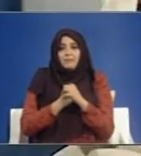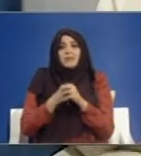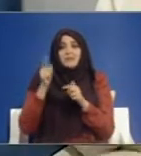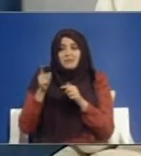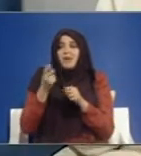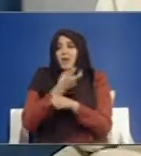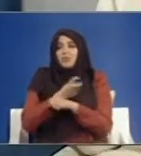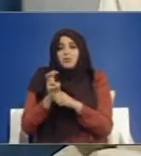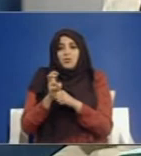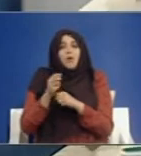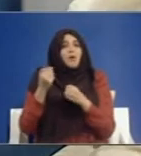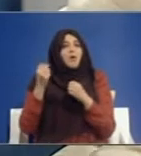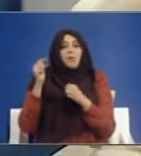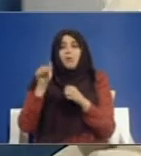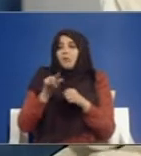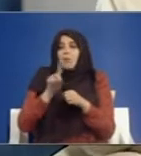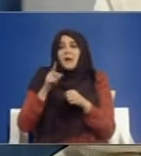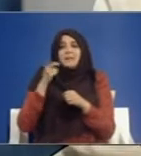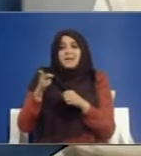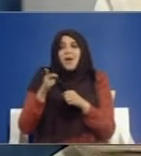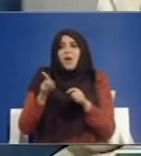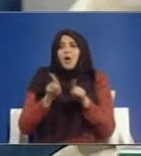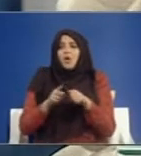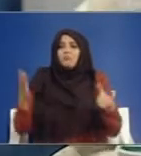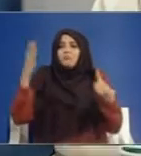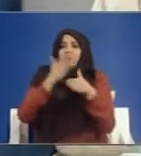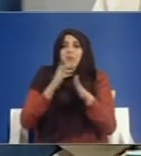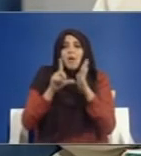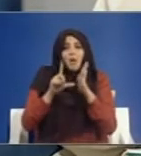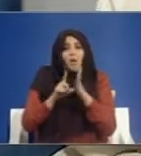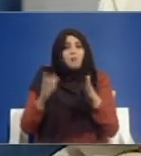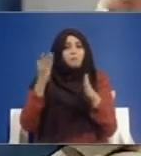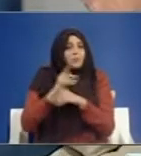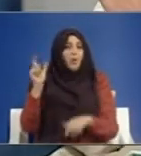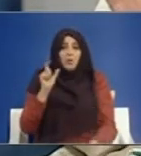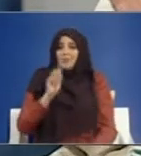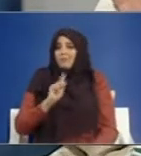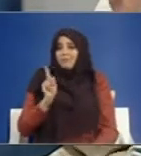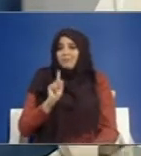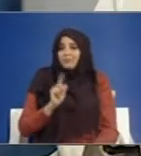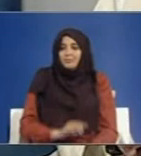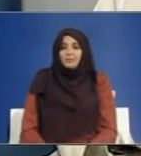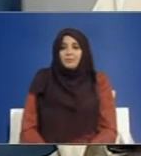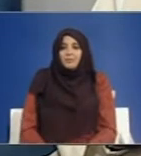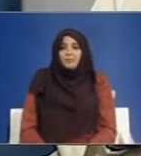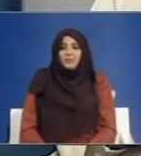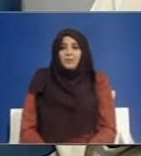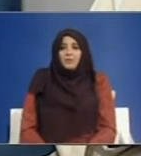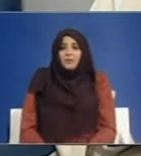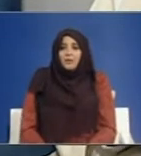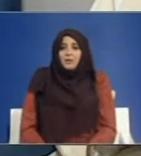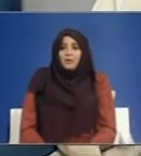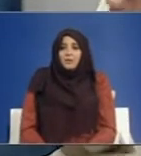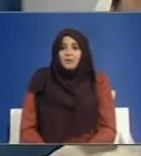ما يلزمش هذا الكلام، هذا راه تعدي على القانون وتعدي على الشرع، لا يجوز. كيفاش تصحح درك؟ هي قالت